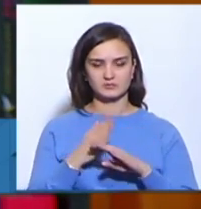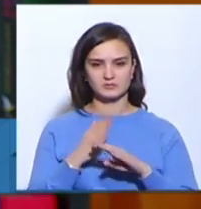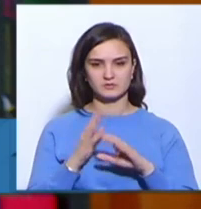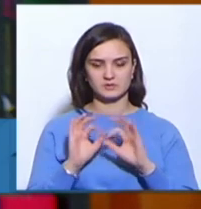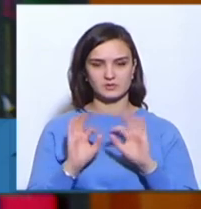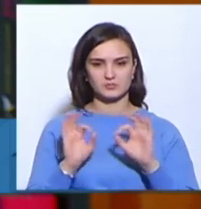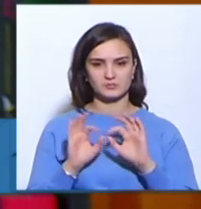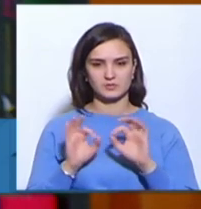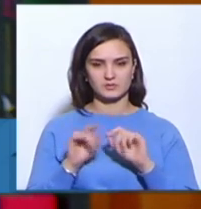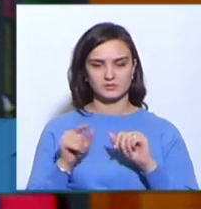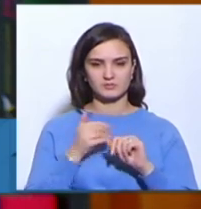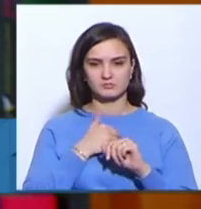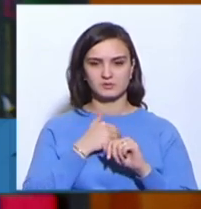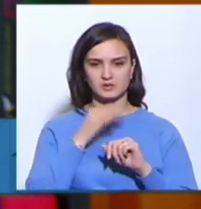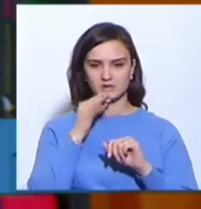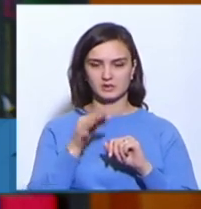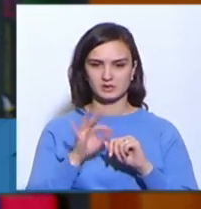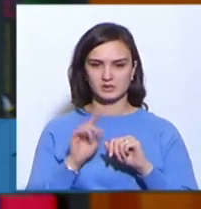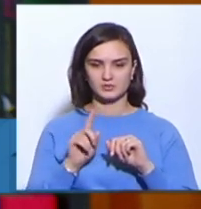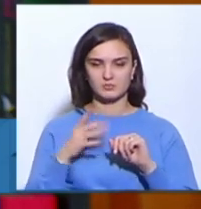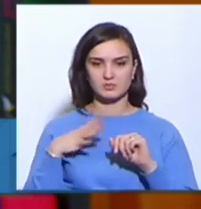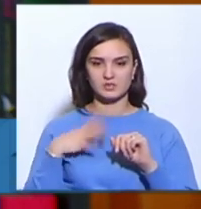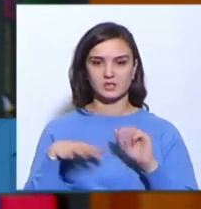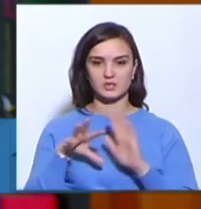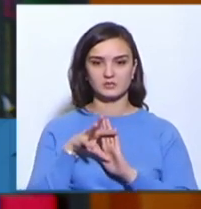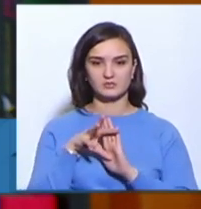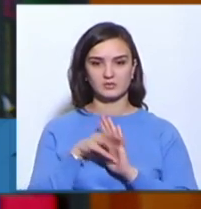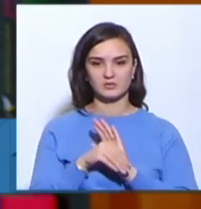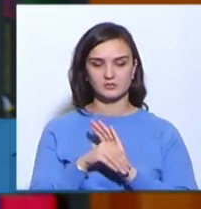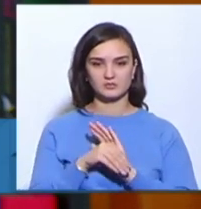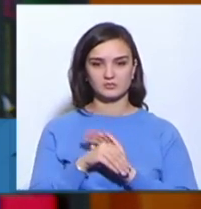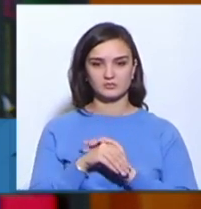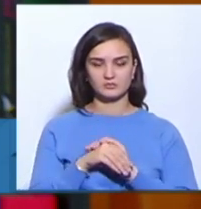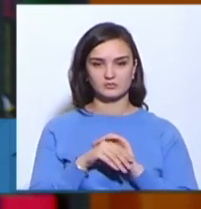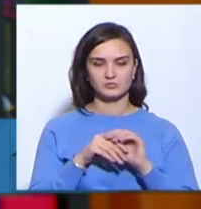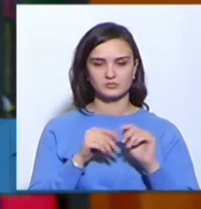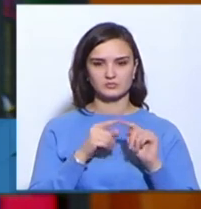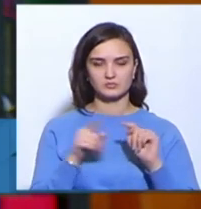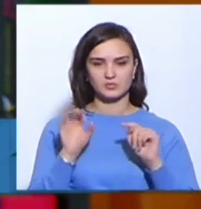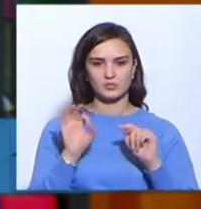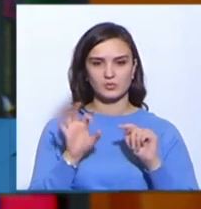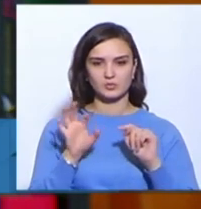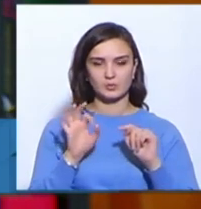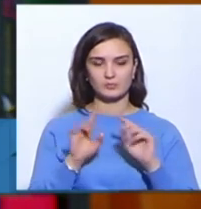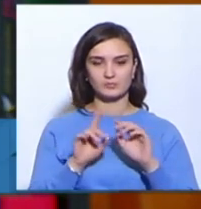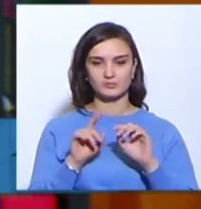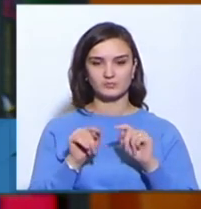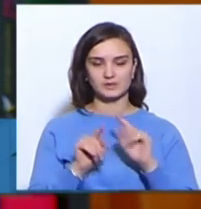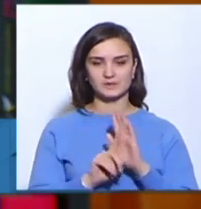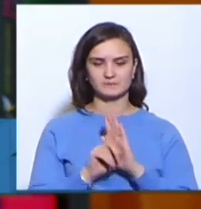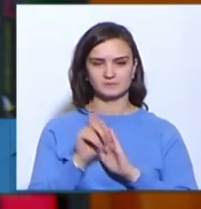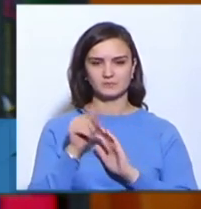საუბარი. მინდა გითხრათ, რომ საქართველოში რაღაც ბოლო წლებია ოქტომბერი დამკვიდრდა, ასე ვთქვათ,